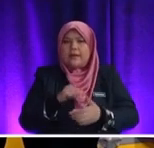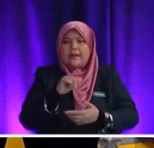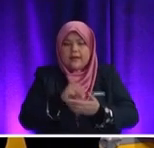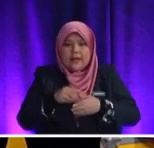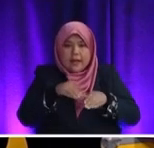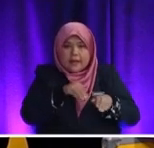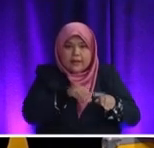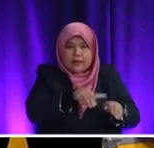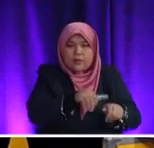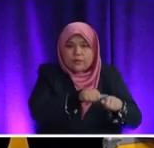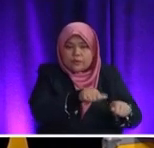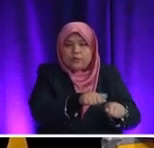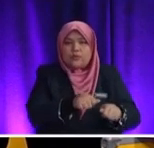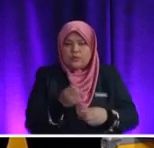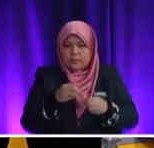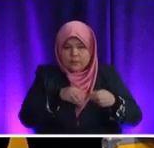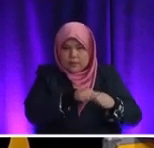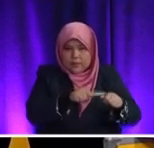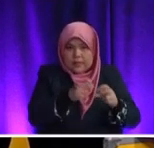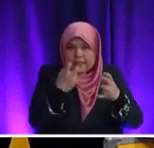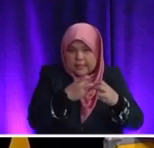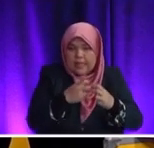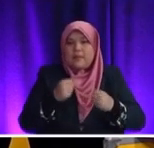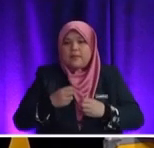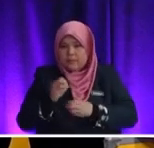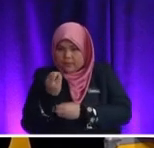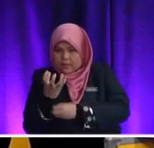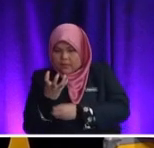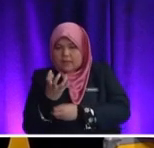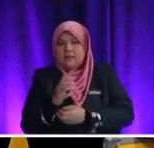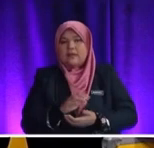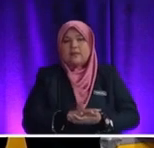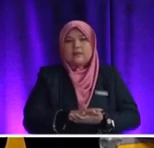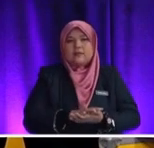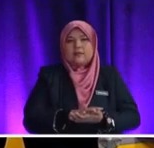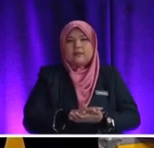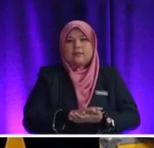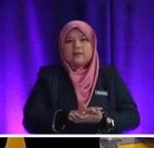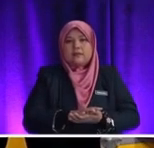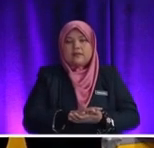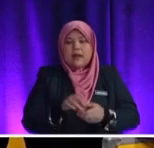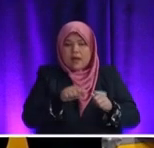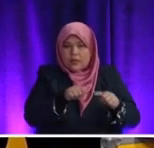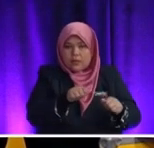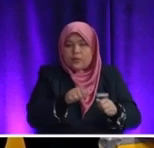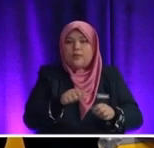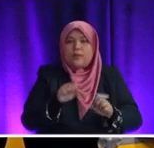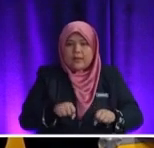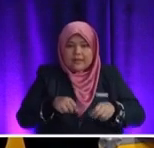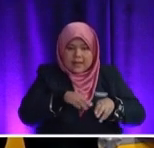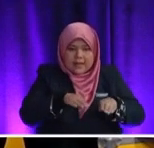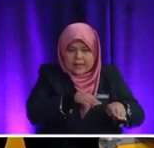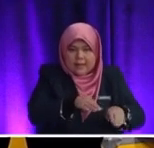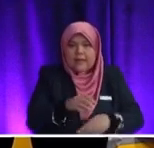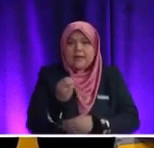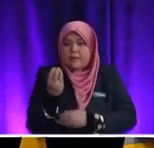itu Mengalirlah enggak lampu amento itu menyala Saudi akan menunjukkan harus tube mengalir Oke